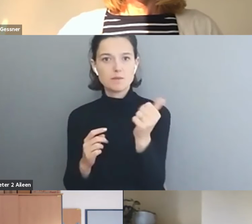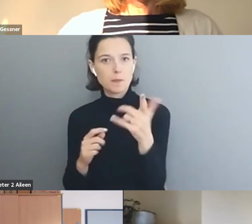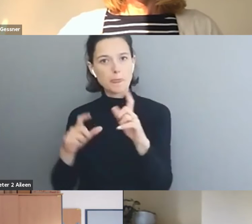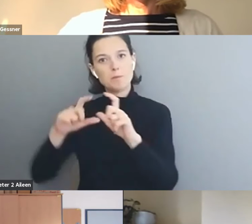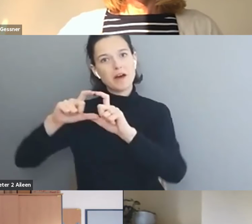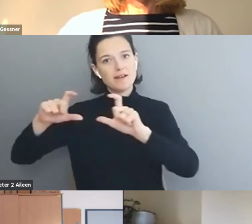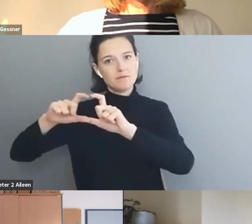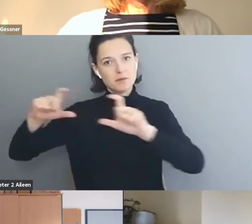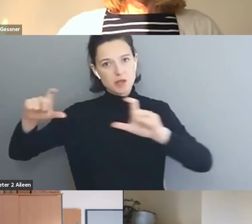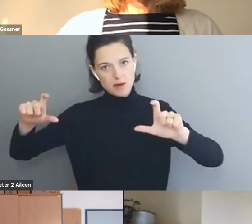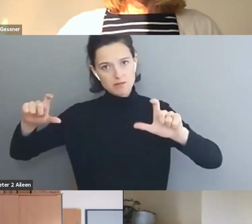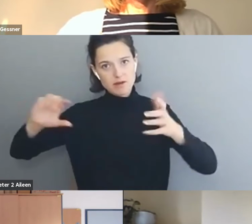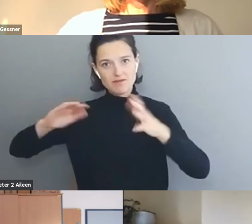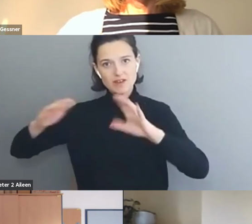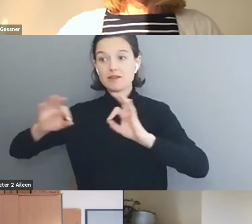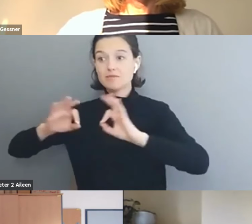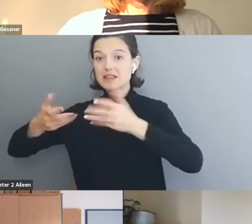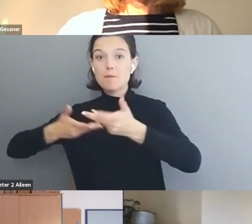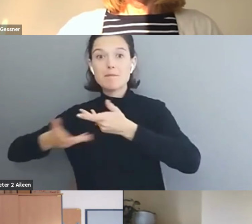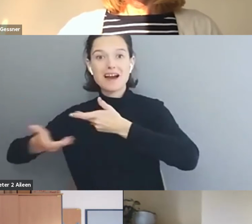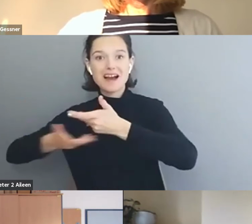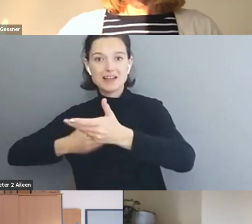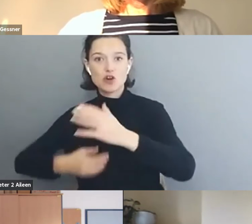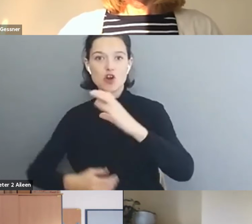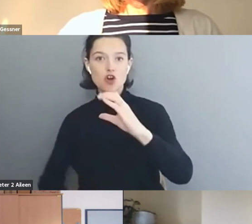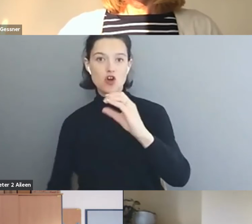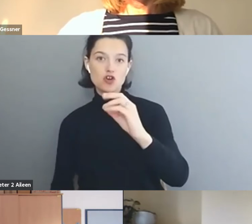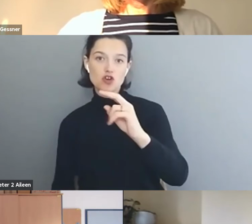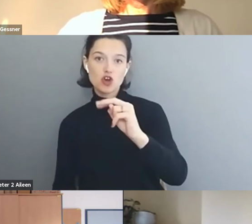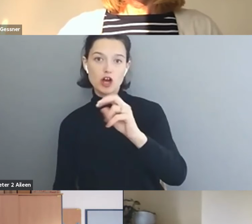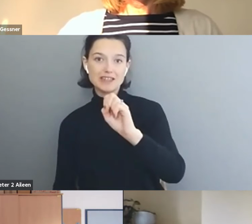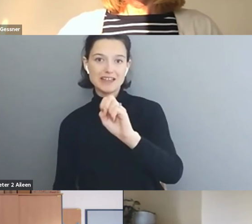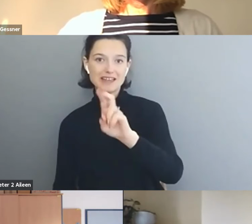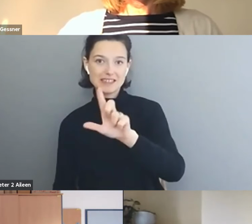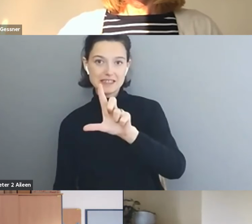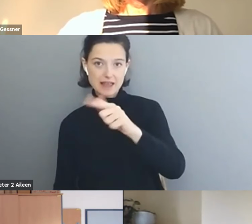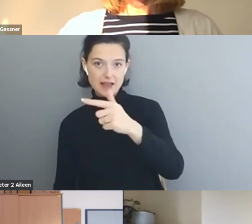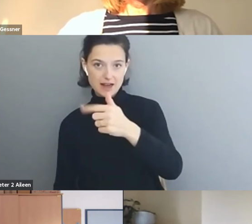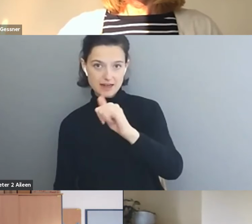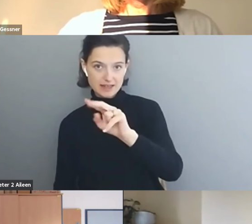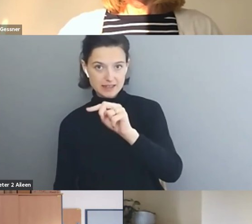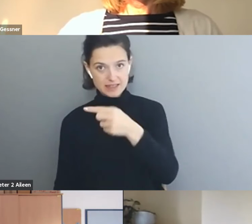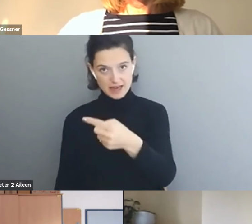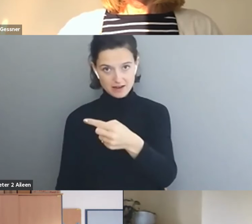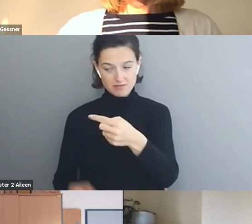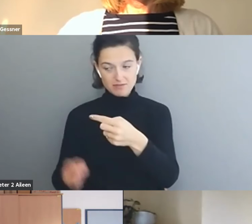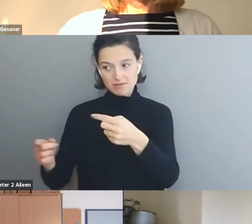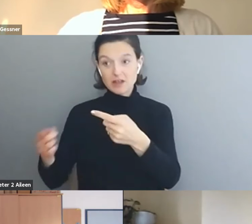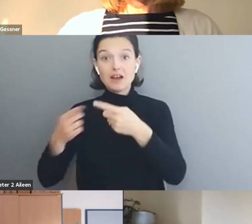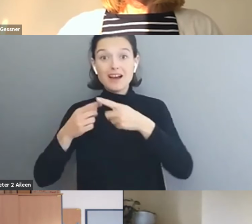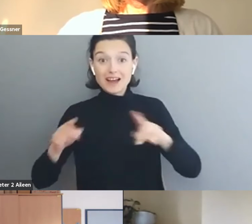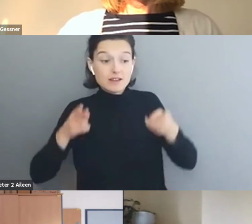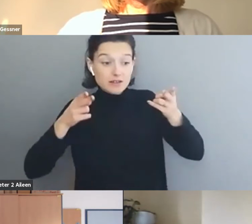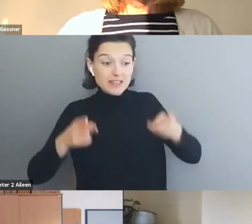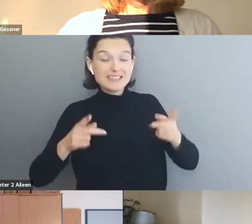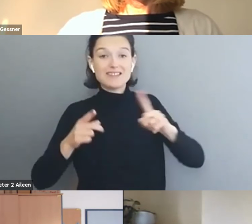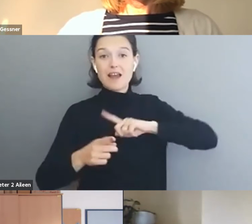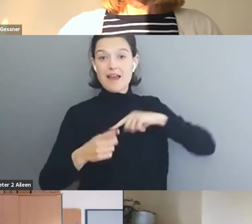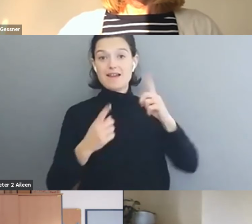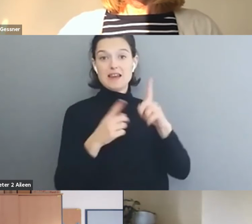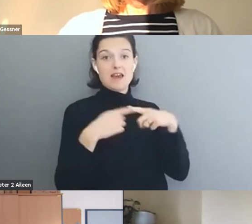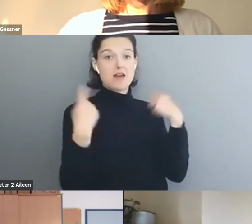dass man Consulting nimmt, sich das extern zukauft. Andere werden eine eigene Abteilung entwickeln können. Und ja,